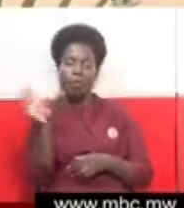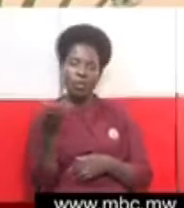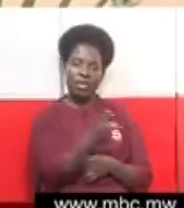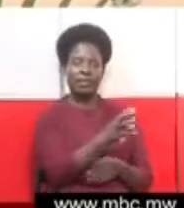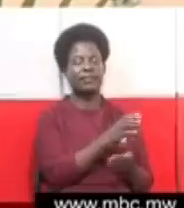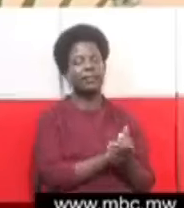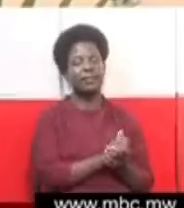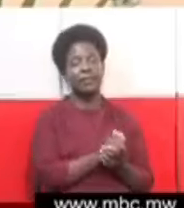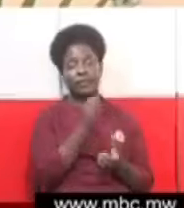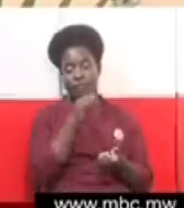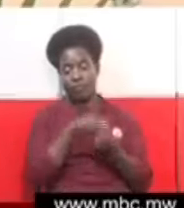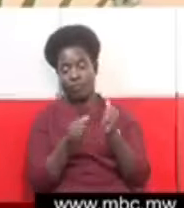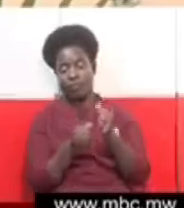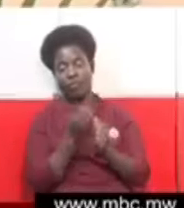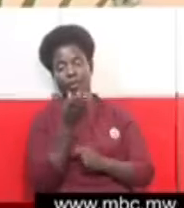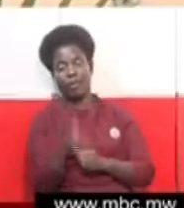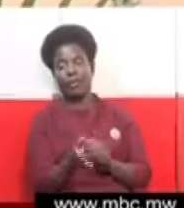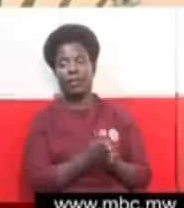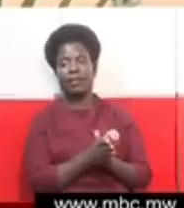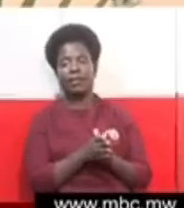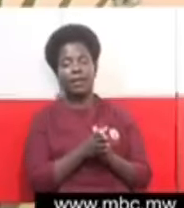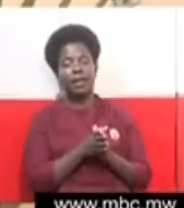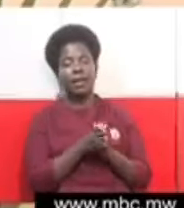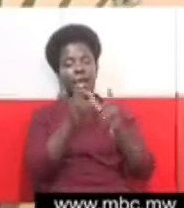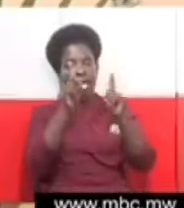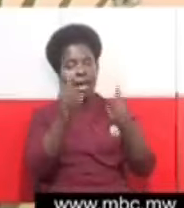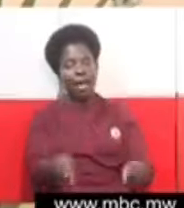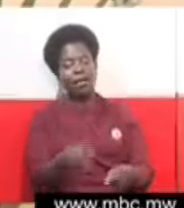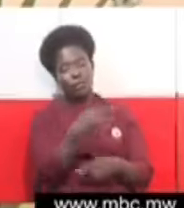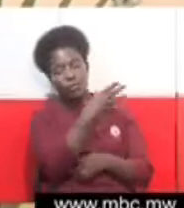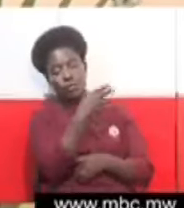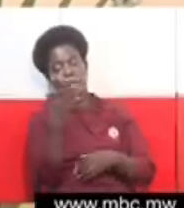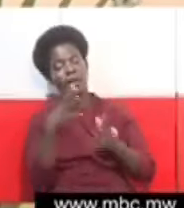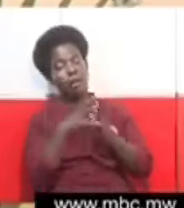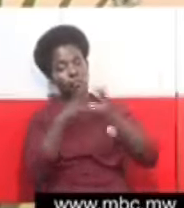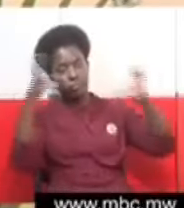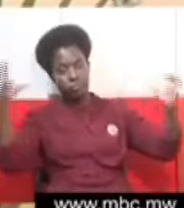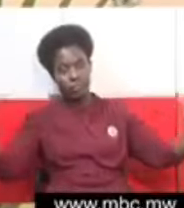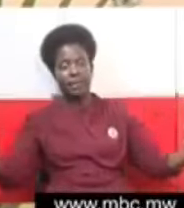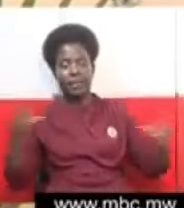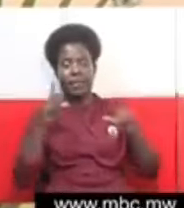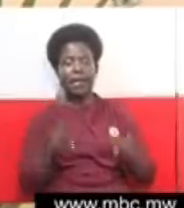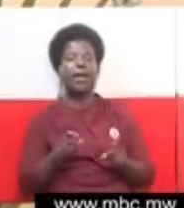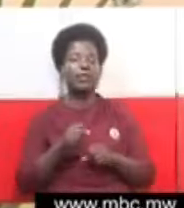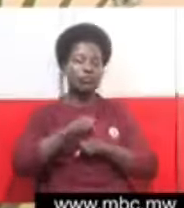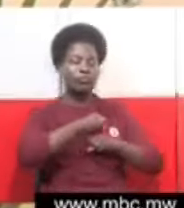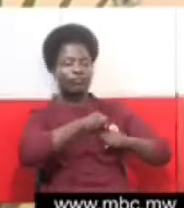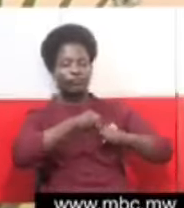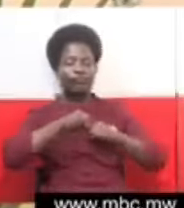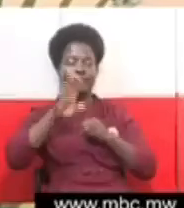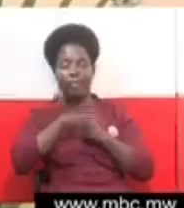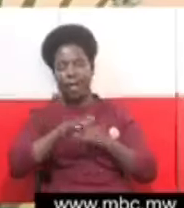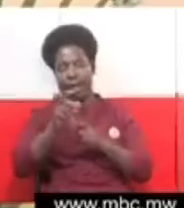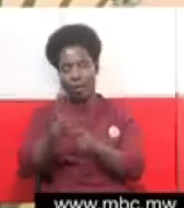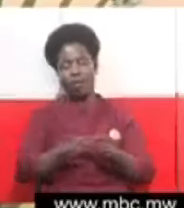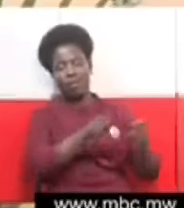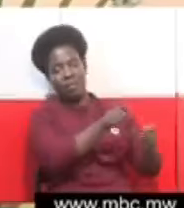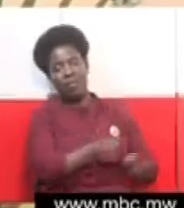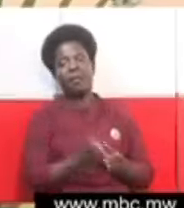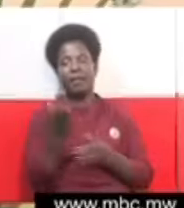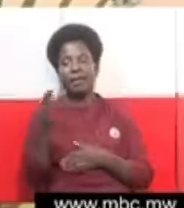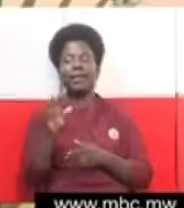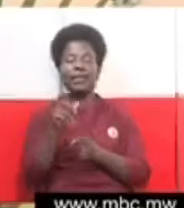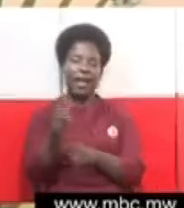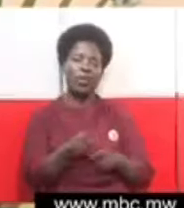chavuta ndichoti anthu population yakula, anthu tsopano akulimbirana malo olima mpaka na kumalima musi